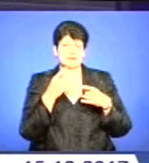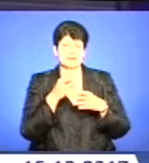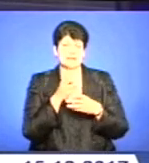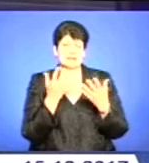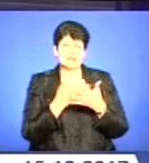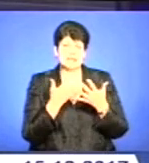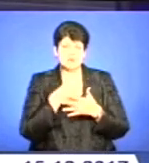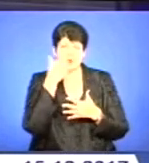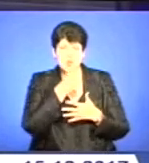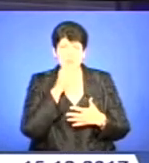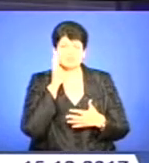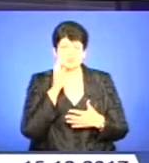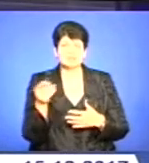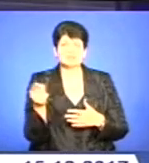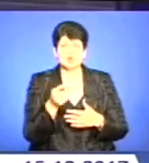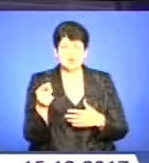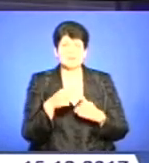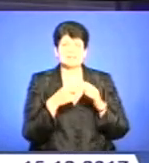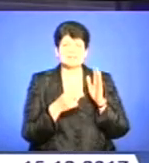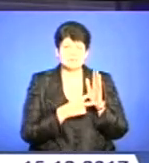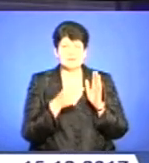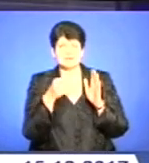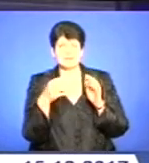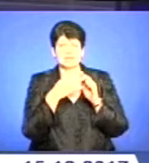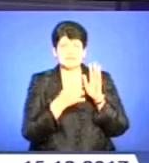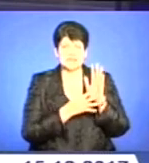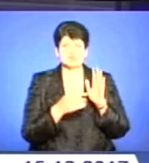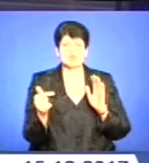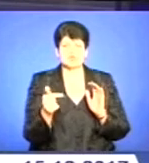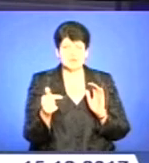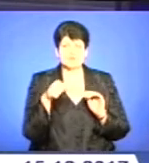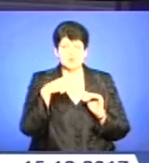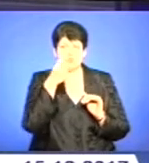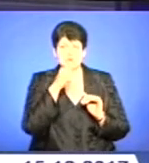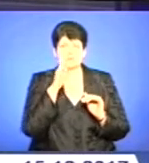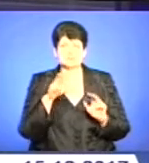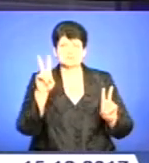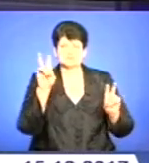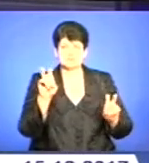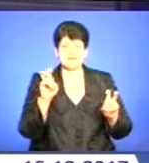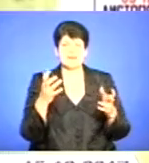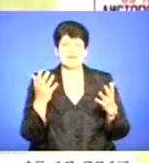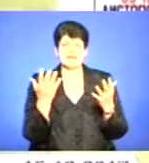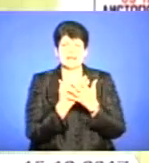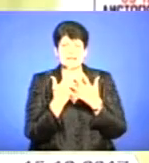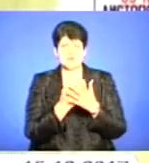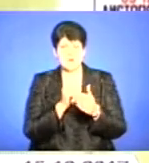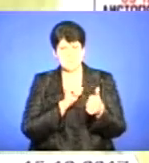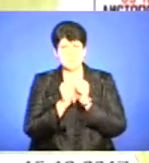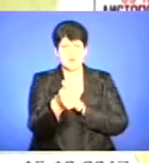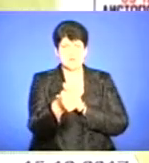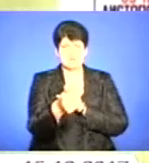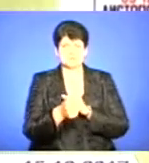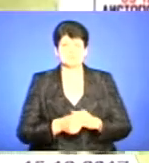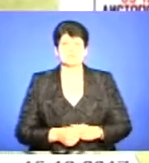«Кінохвиля» відбудеться у Тернополі 17-19 грудня. Цьогоріч він пройде під гаслом «Кінопрорив».